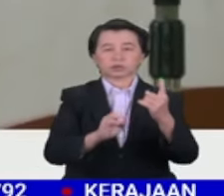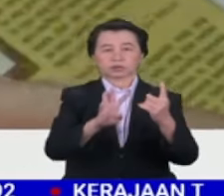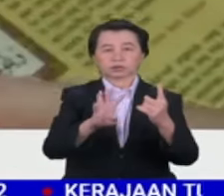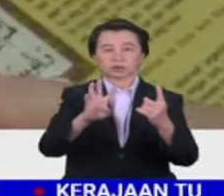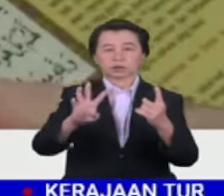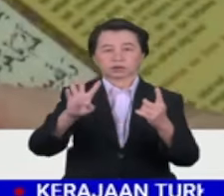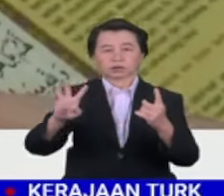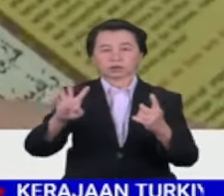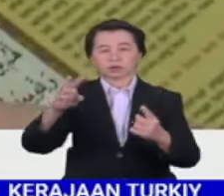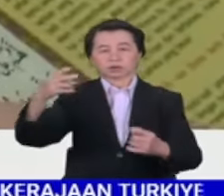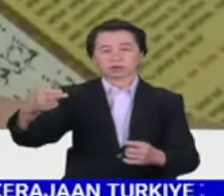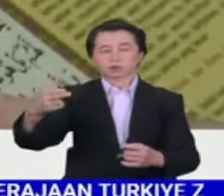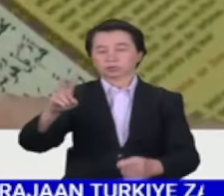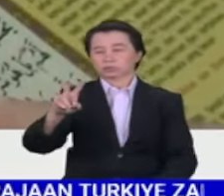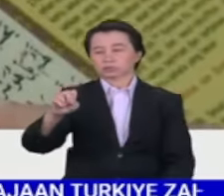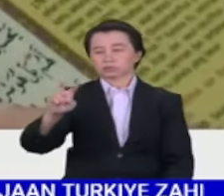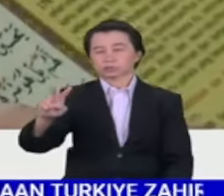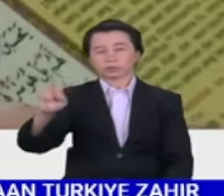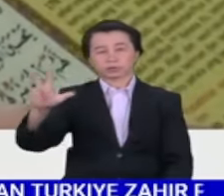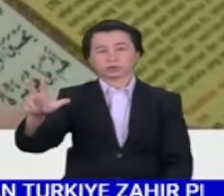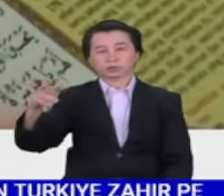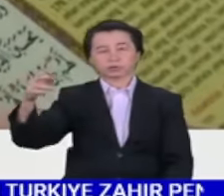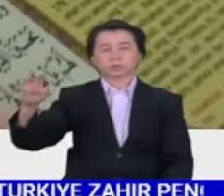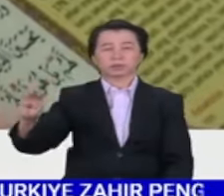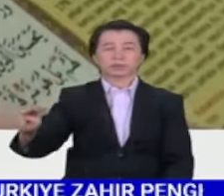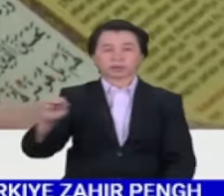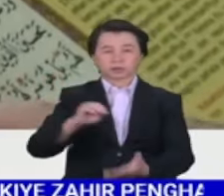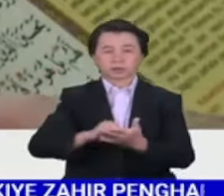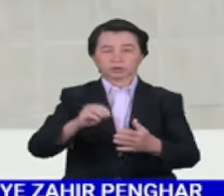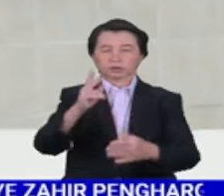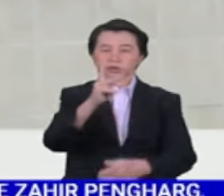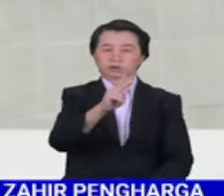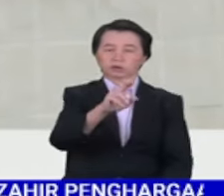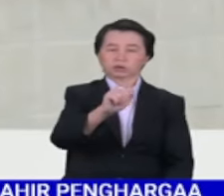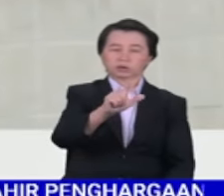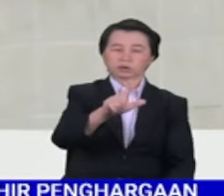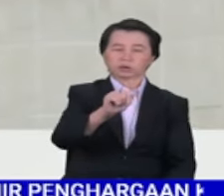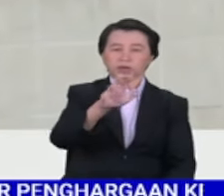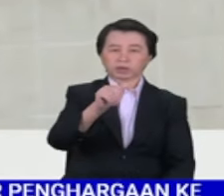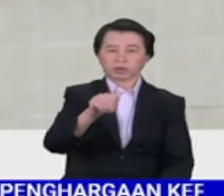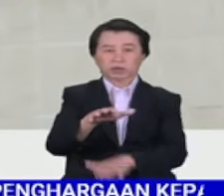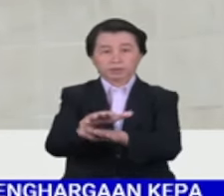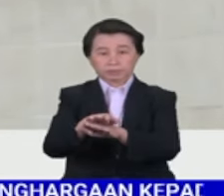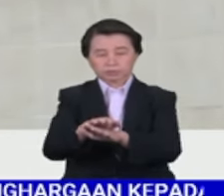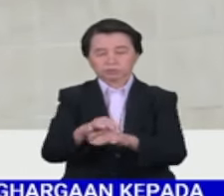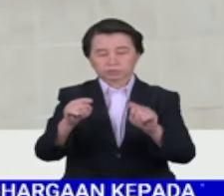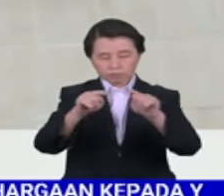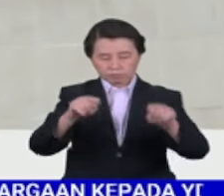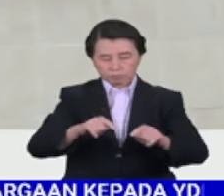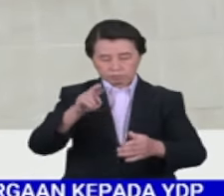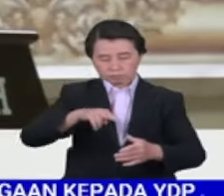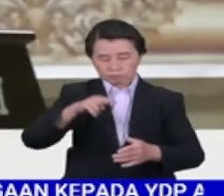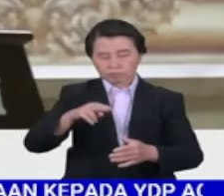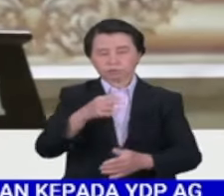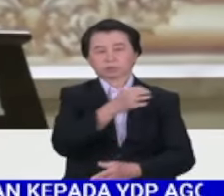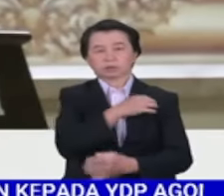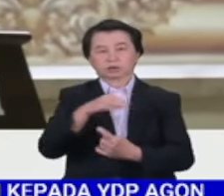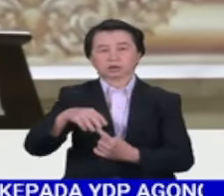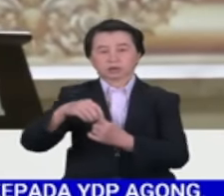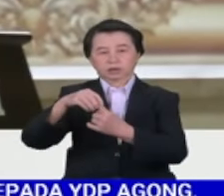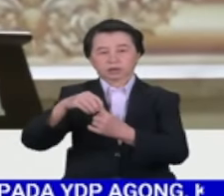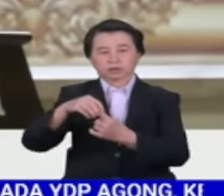1444 hijrah 2023 masehi di Kuala penyu teks ucapan beliau disampaikan pegawai khas Bali menti